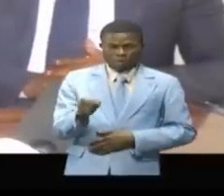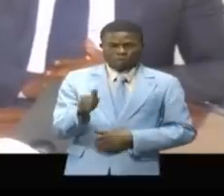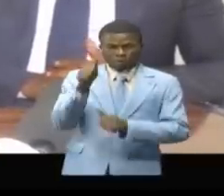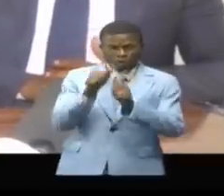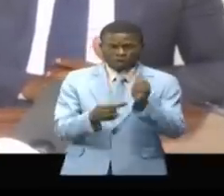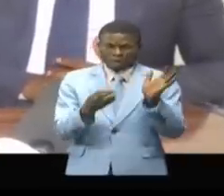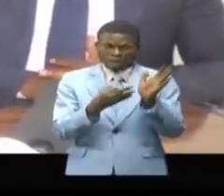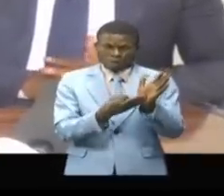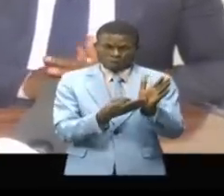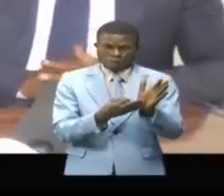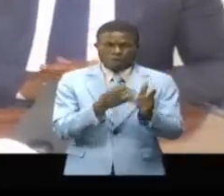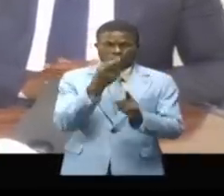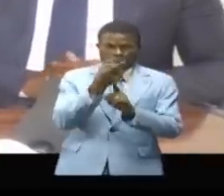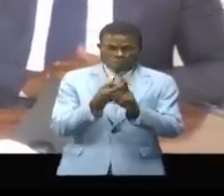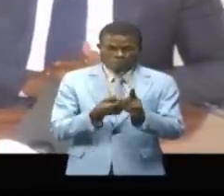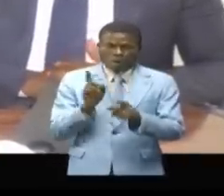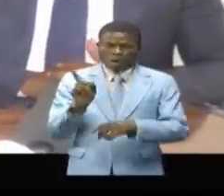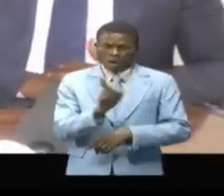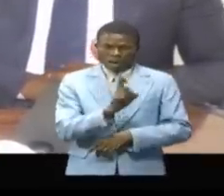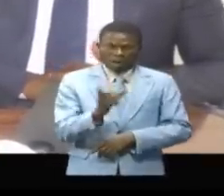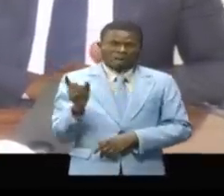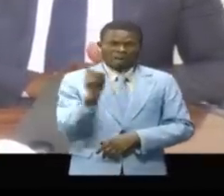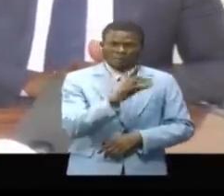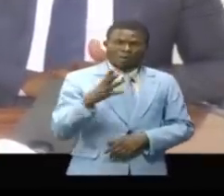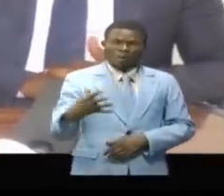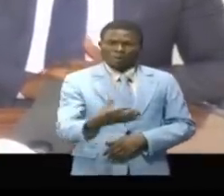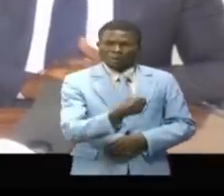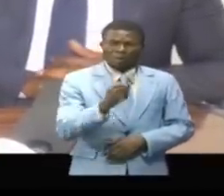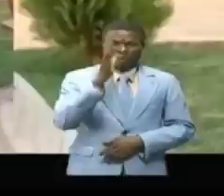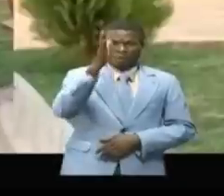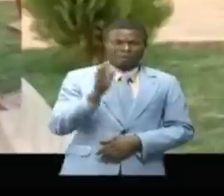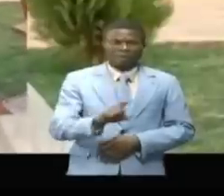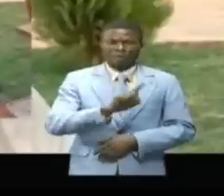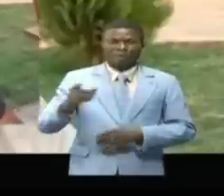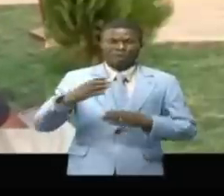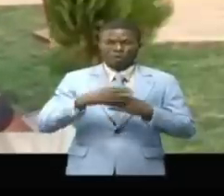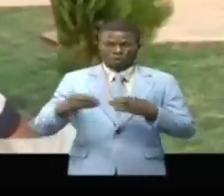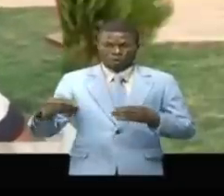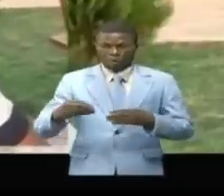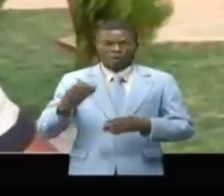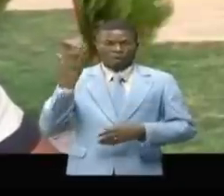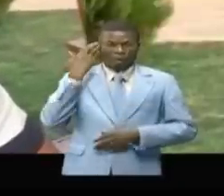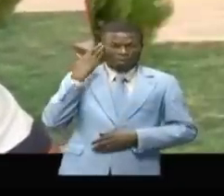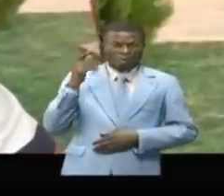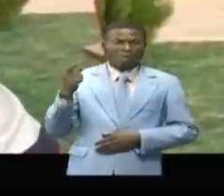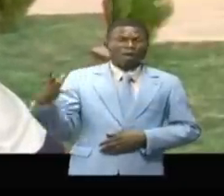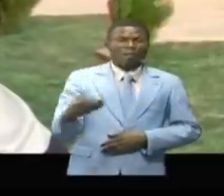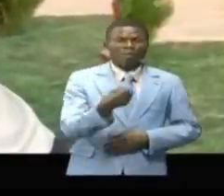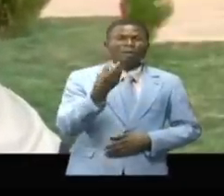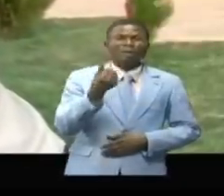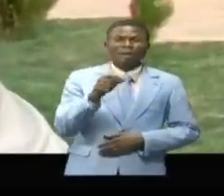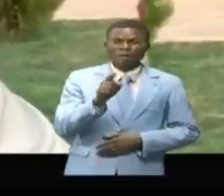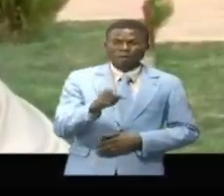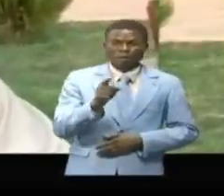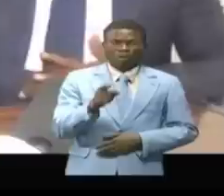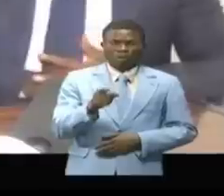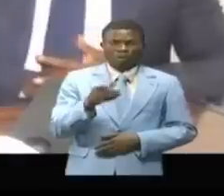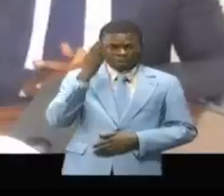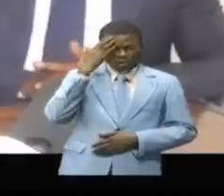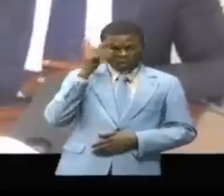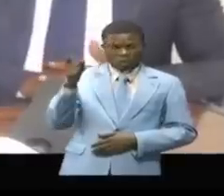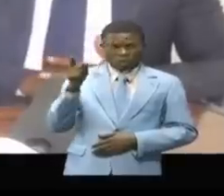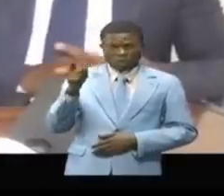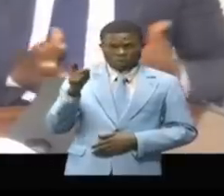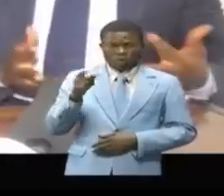8 du mois, il partait prendre 500 000 dollars. Et le monsieur qui partait prendre l'argent, il est connu, il